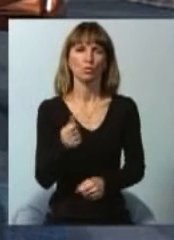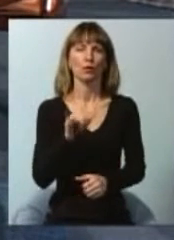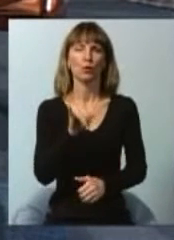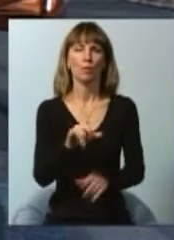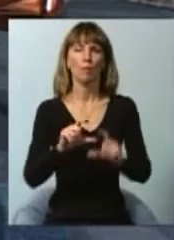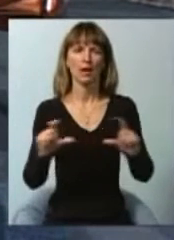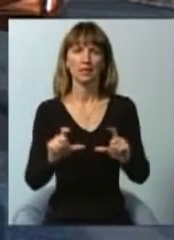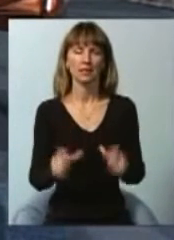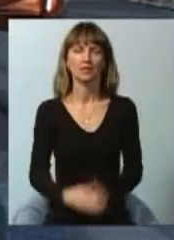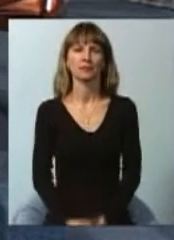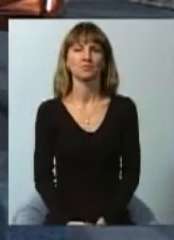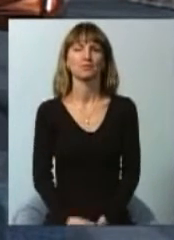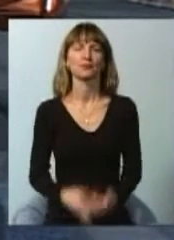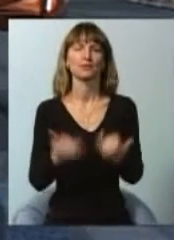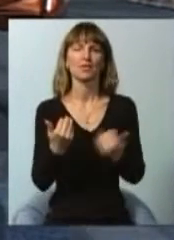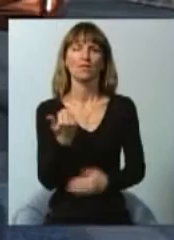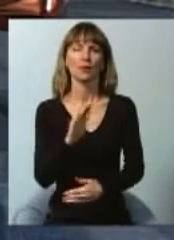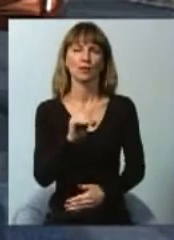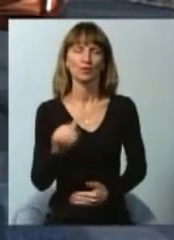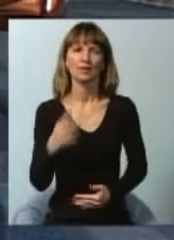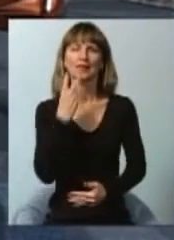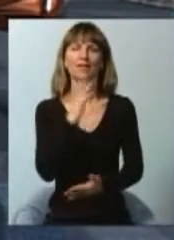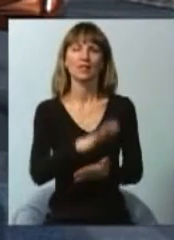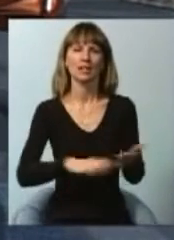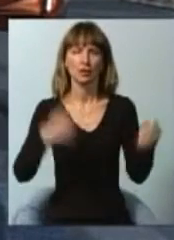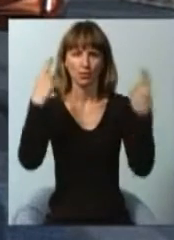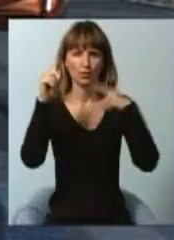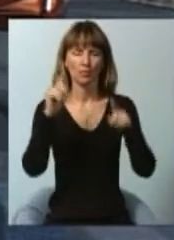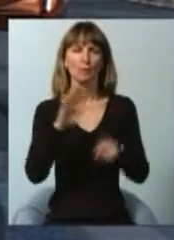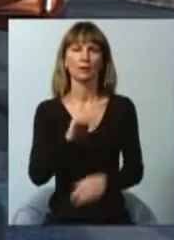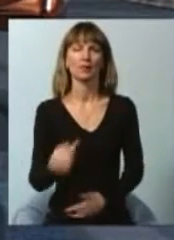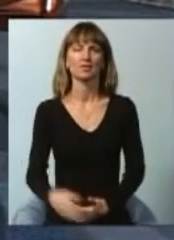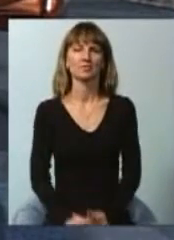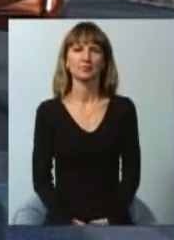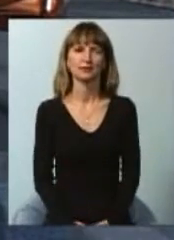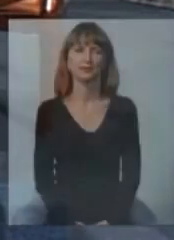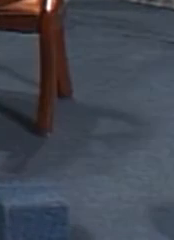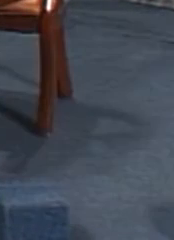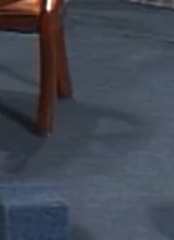магазині. Ну, а на сьогодні ми з вами прощаємось. Дивіться далі мультфільм. Бувайте!